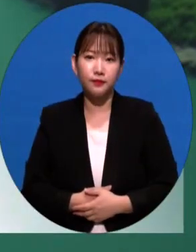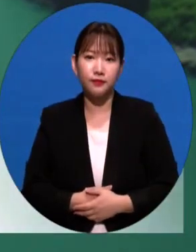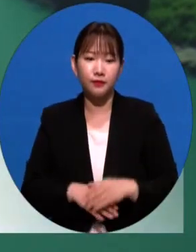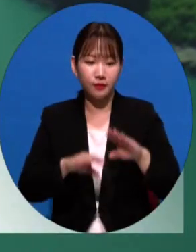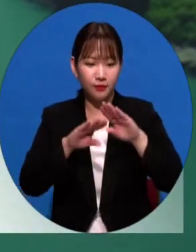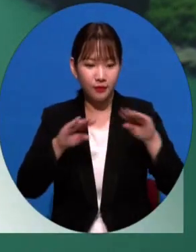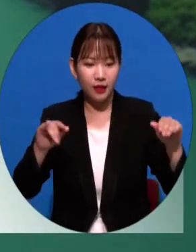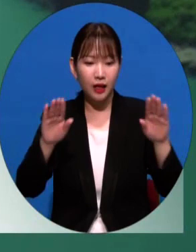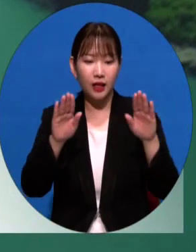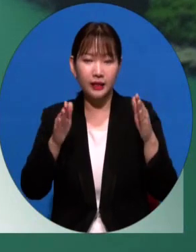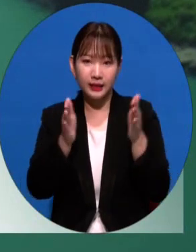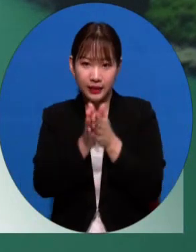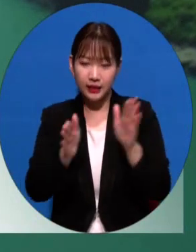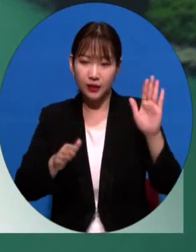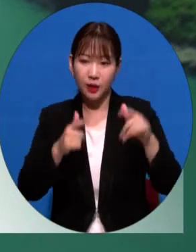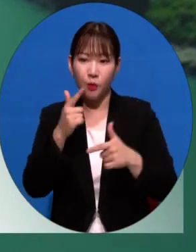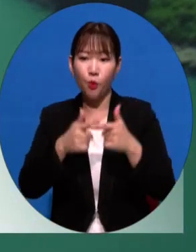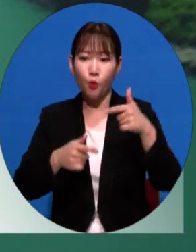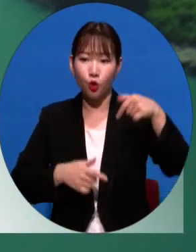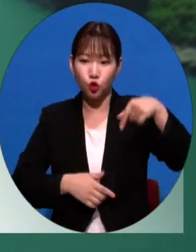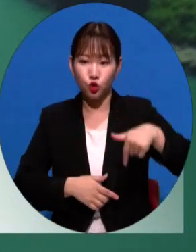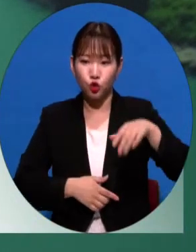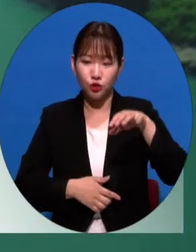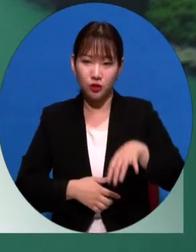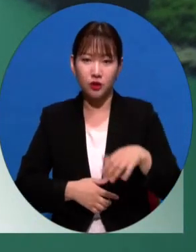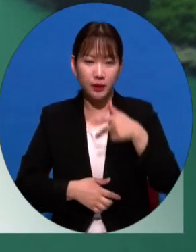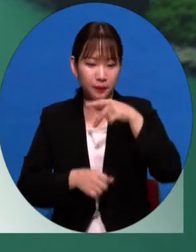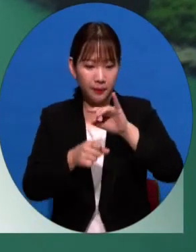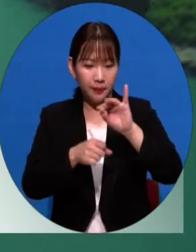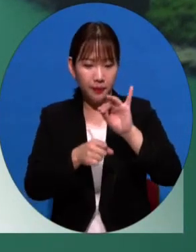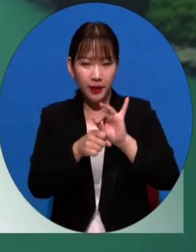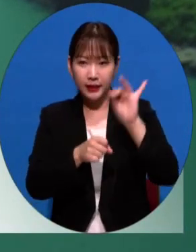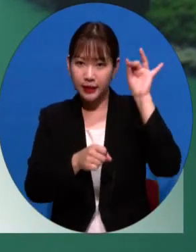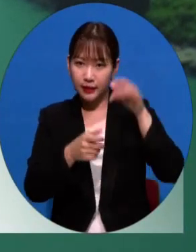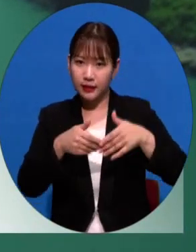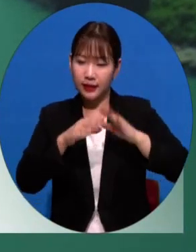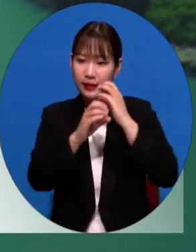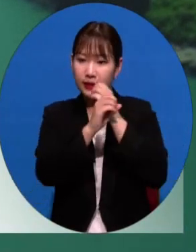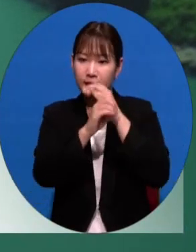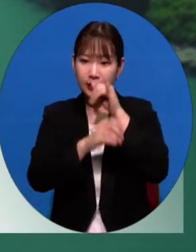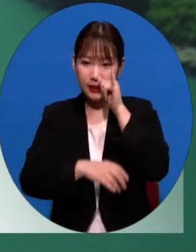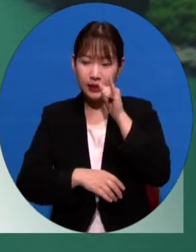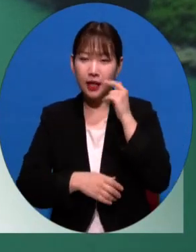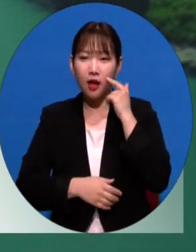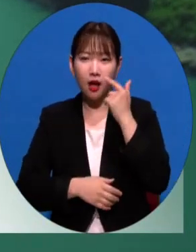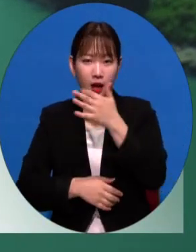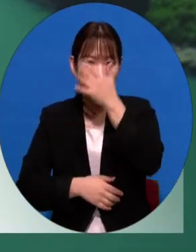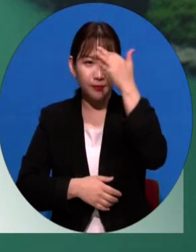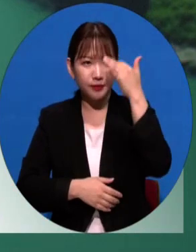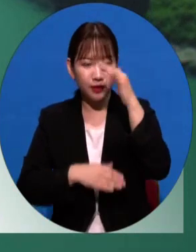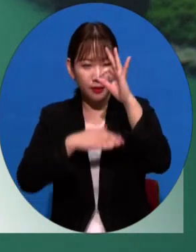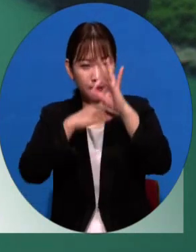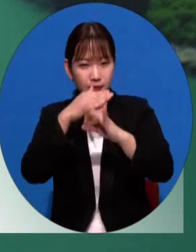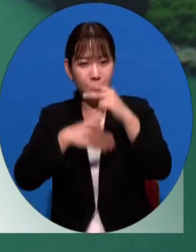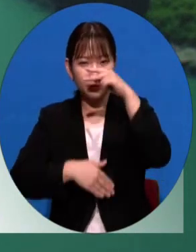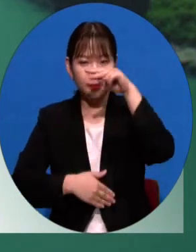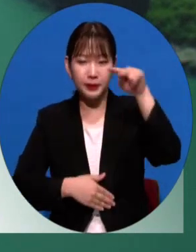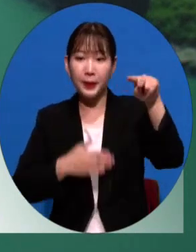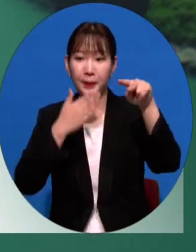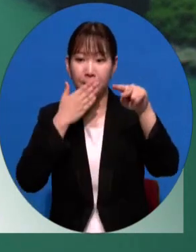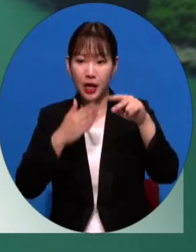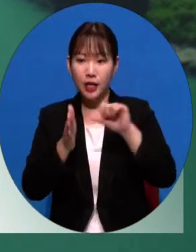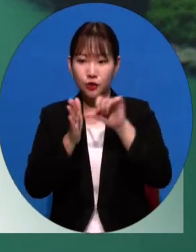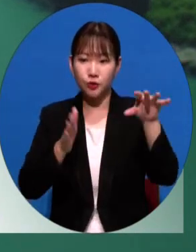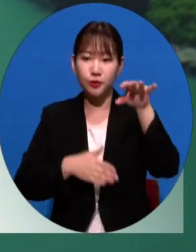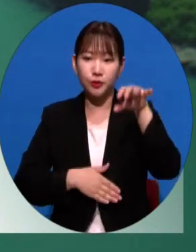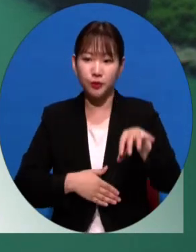육지의 관문인 목포구에는 100여 년 전에 세워진 등대가 있는데요. 환상적인 일몰을 감상할 수 있는 해넘이